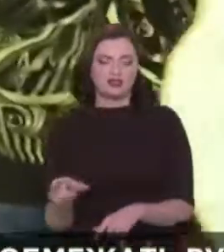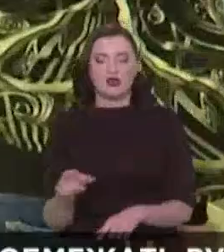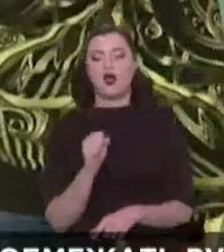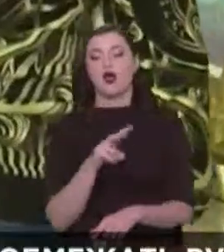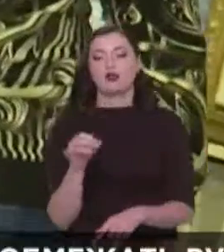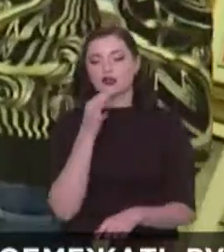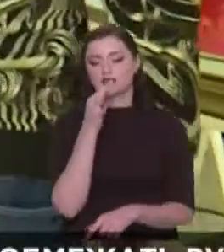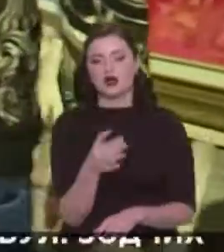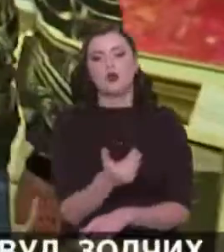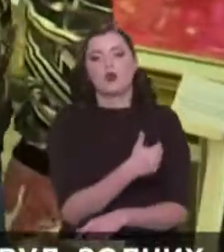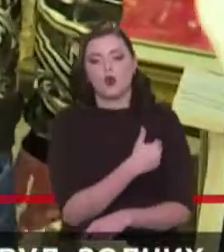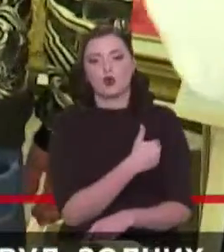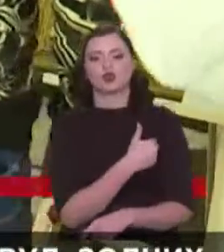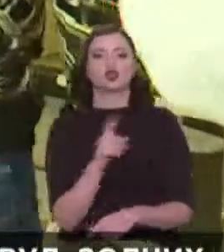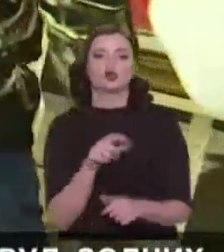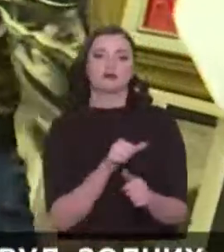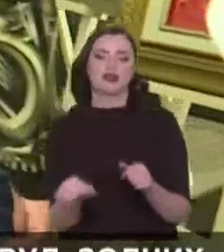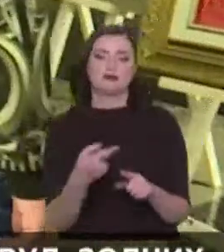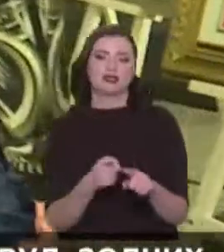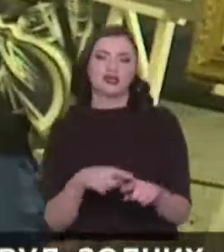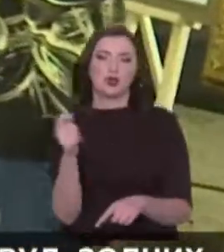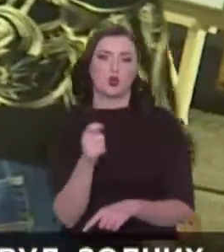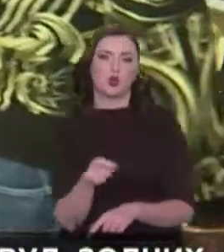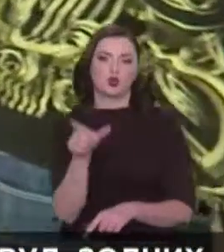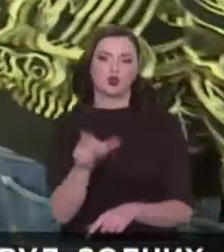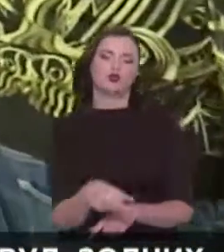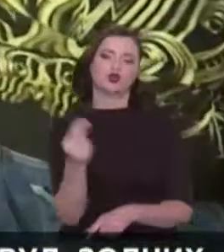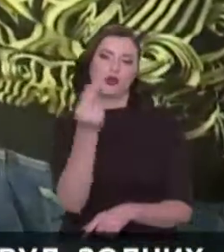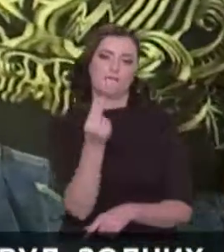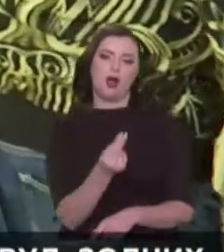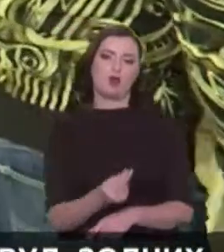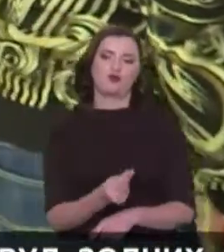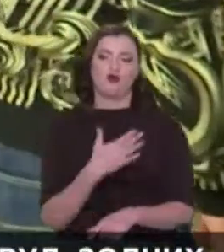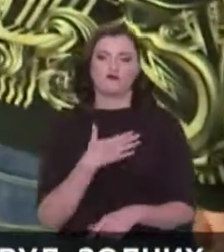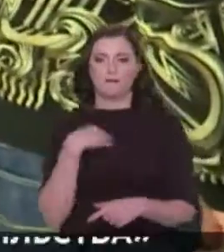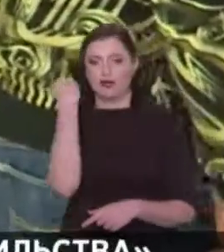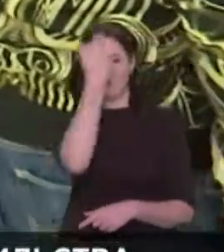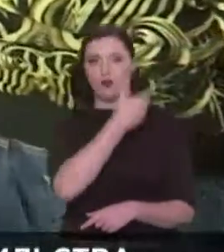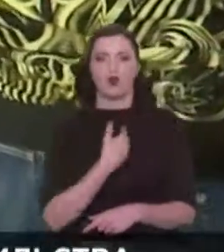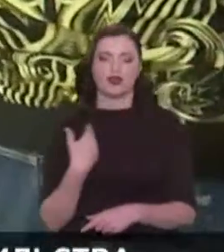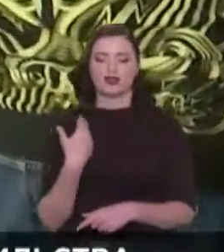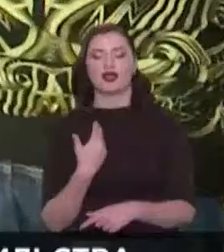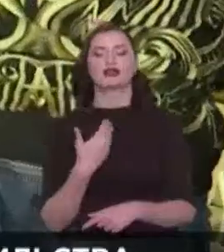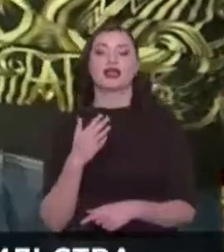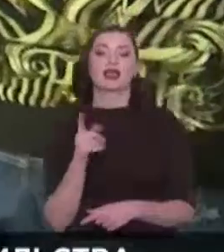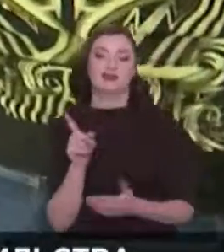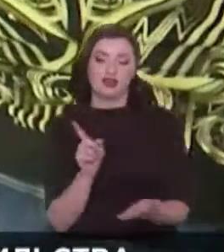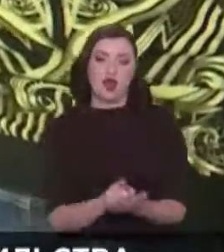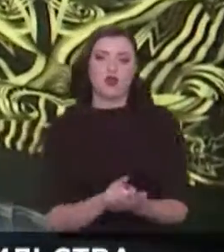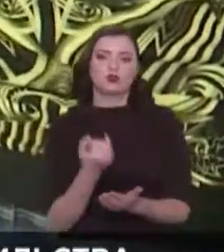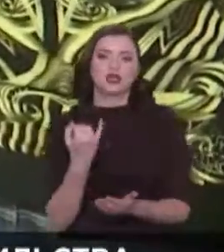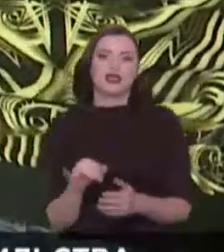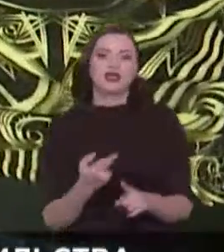сказала, що хоче, щоб саме цей художник малював мій портрет, і саме вдалося їй